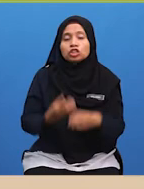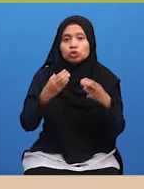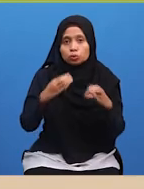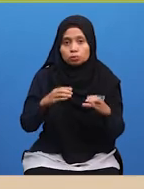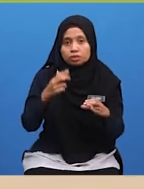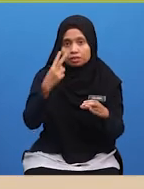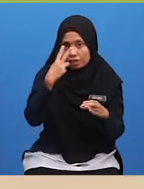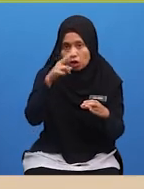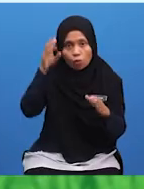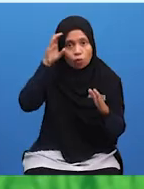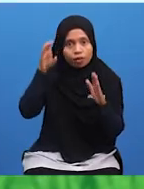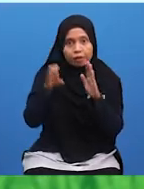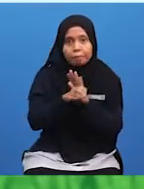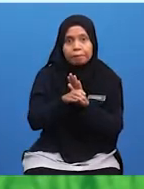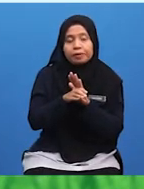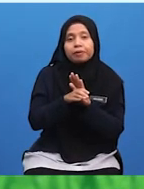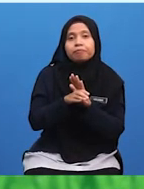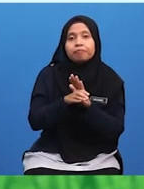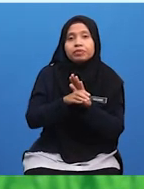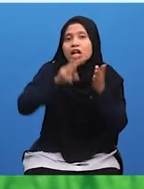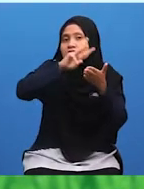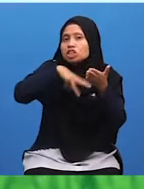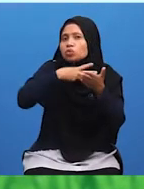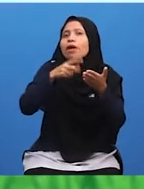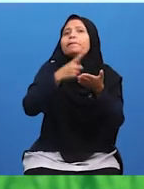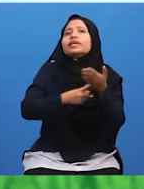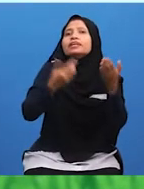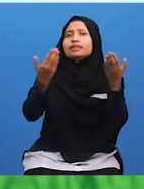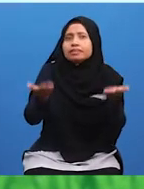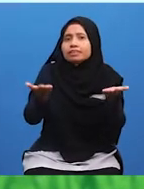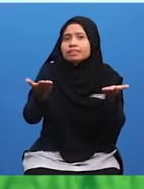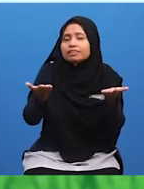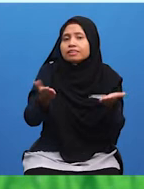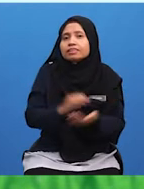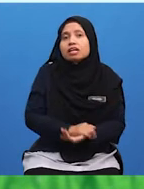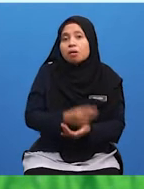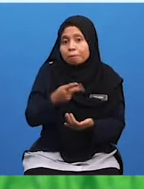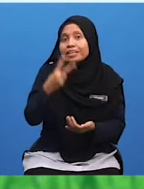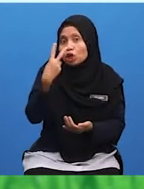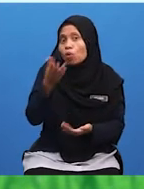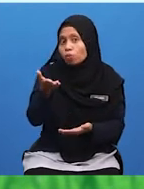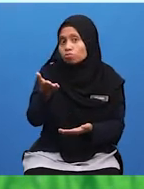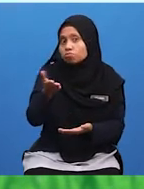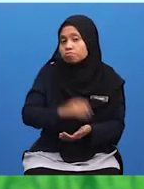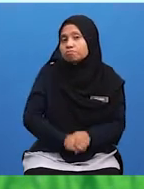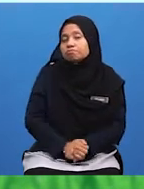Cuba lihat gambar ini. Jadual apa ni? Pernah lihat jadual